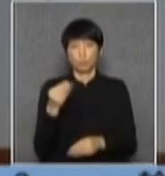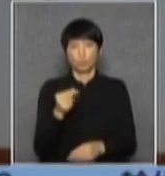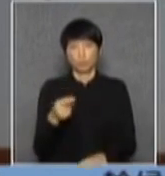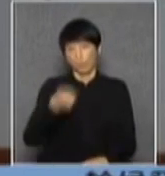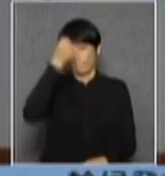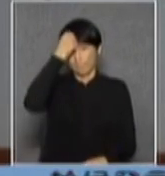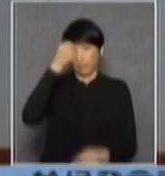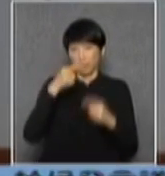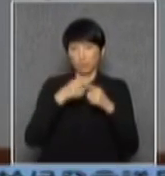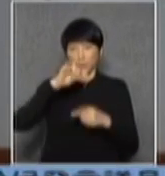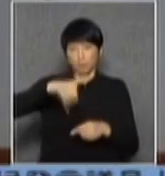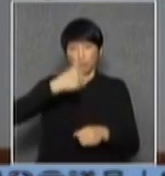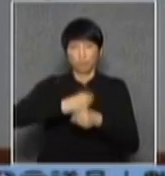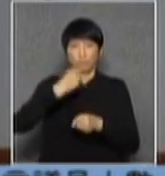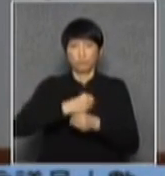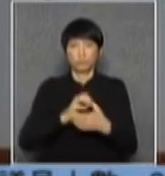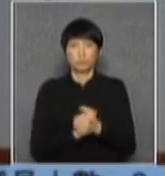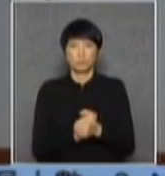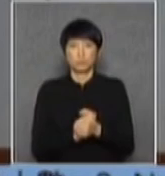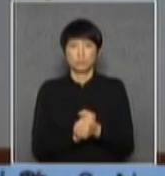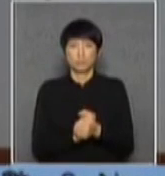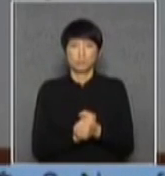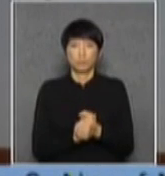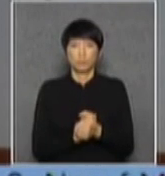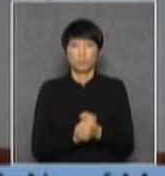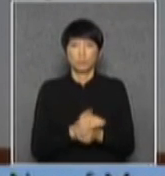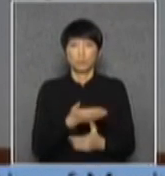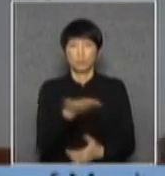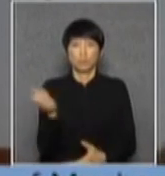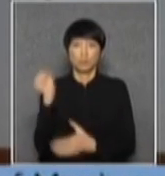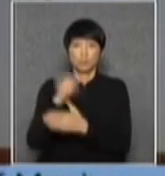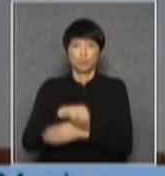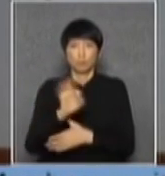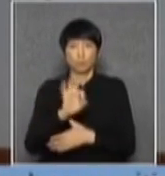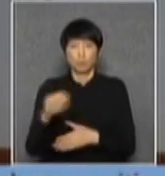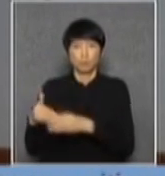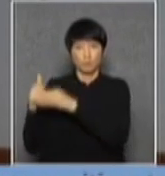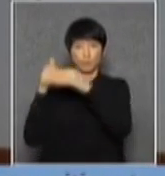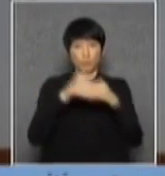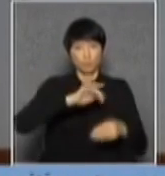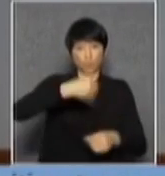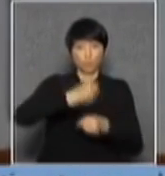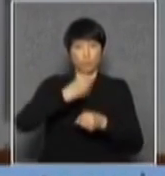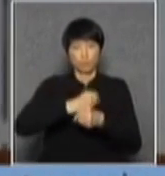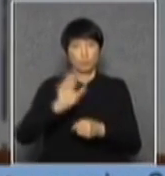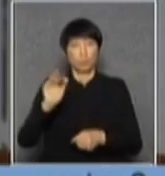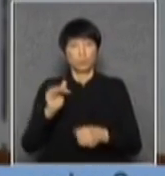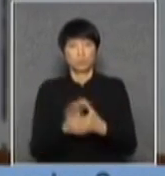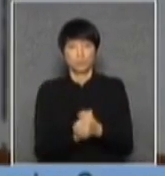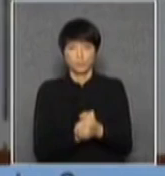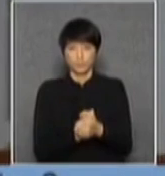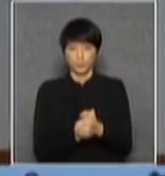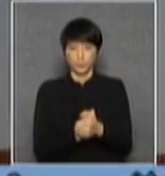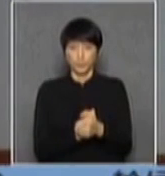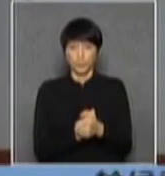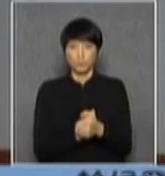人，我都没什么办法，不给钱的就各位，你通过了不给钱，他可能就带钱来打工都可以，是不是？